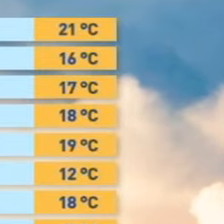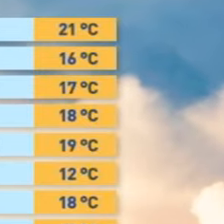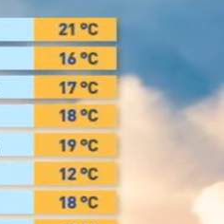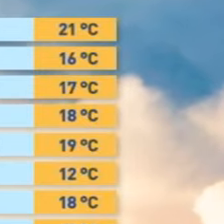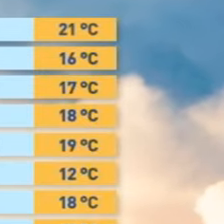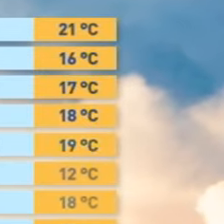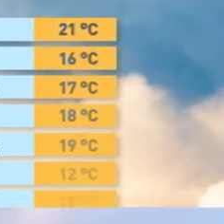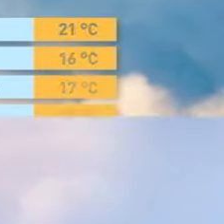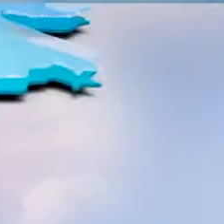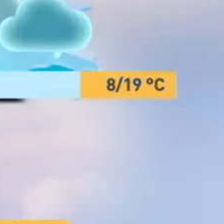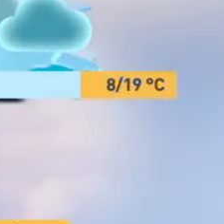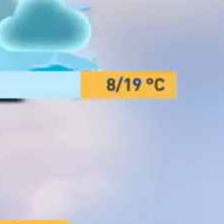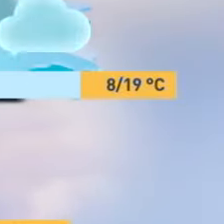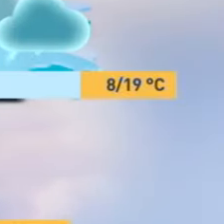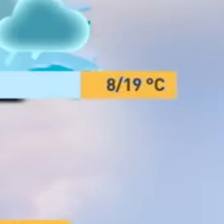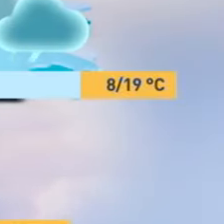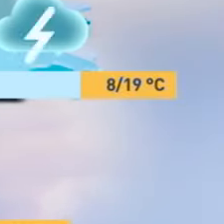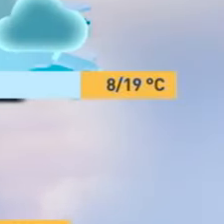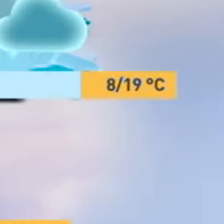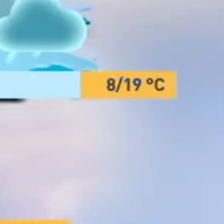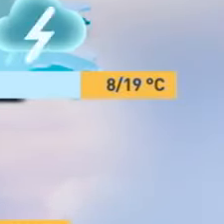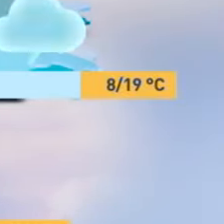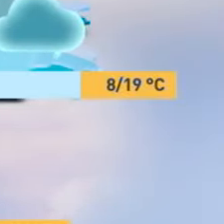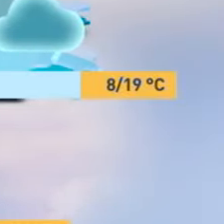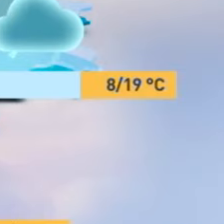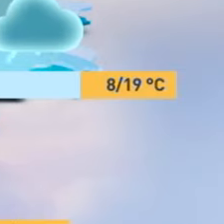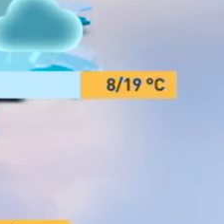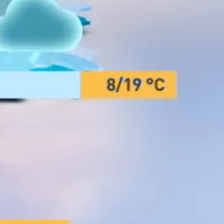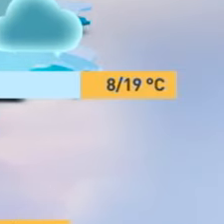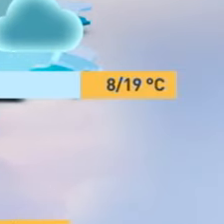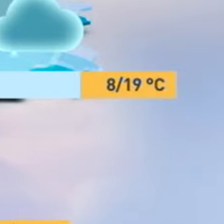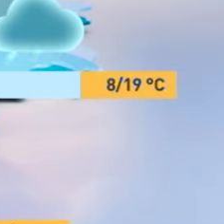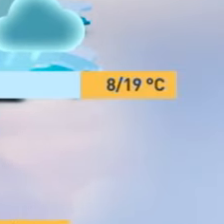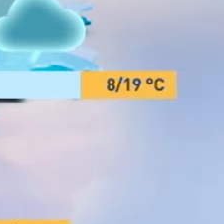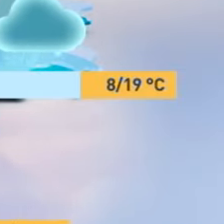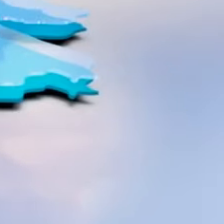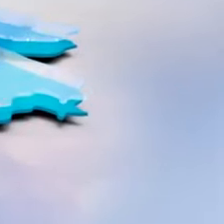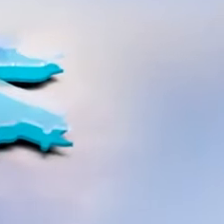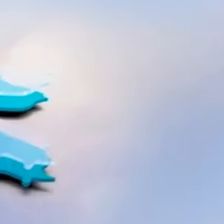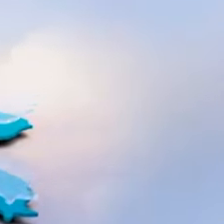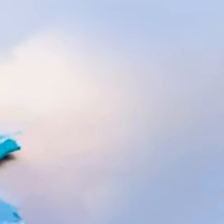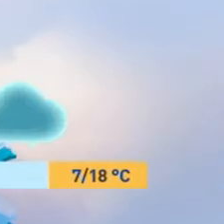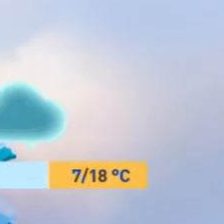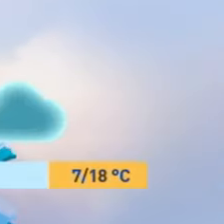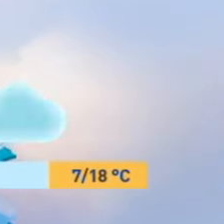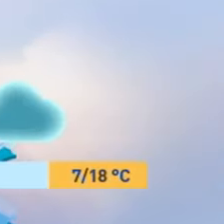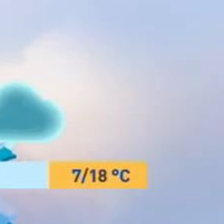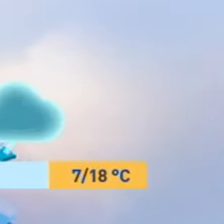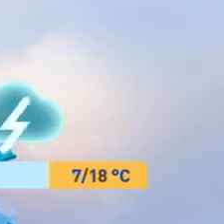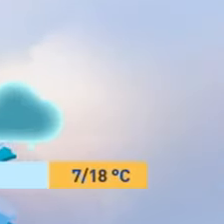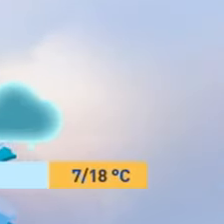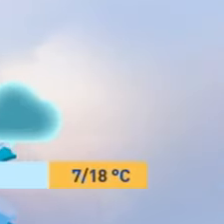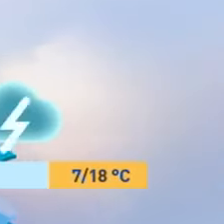pljuskovima i grmljavinom, vjetar slab do umjeren zapadni i jugozapadni, temperatura od 17 do